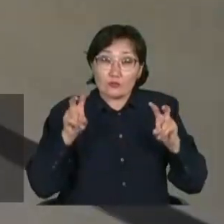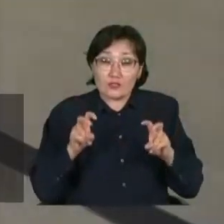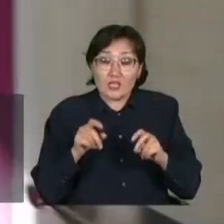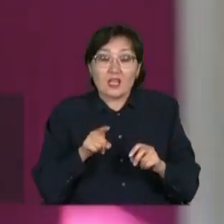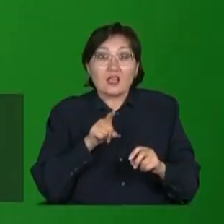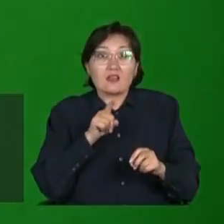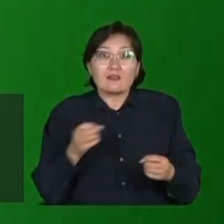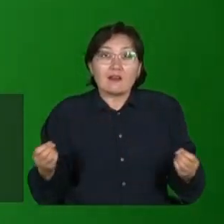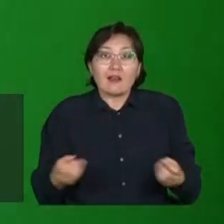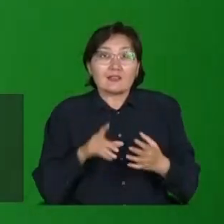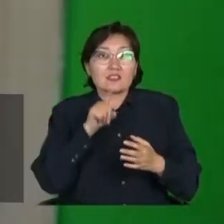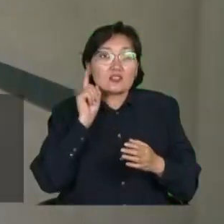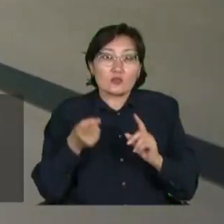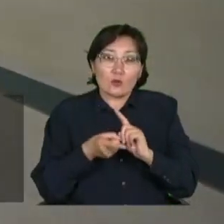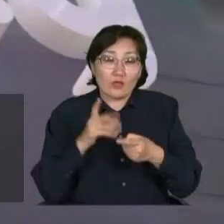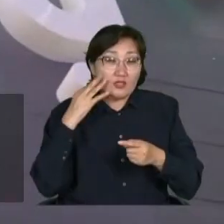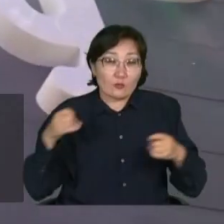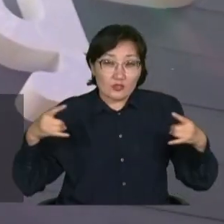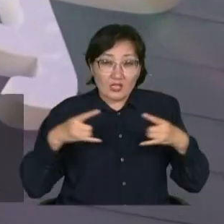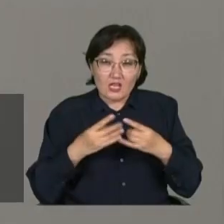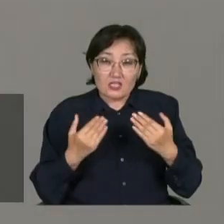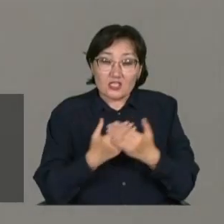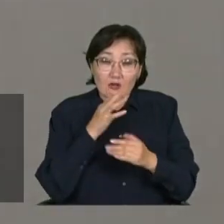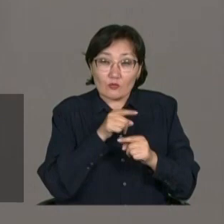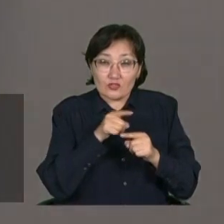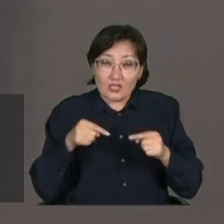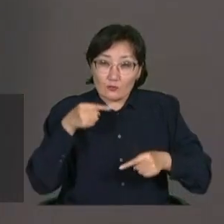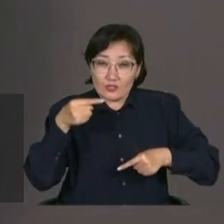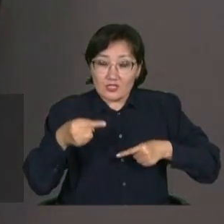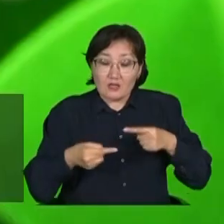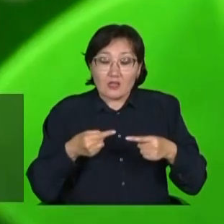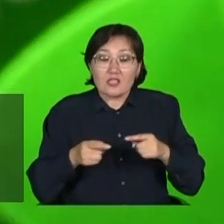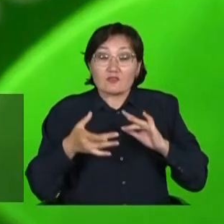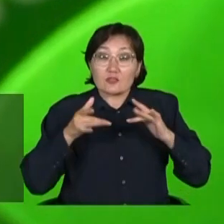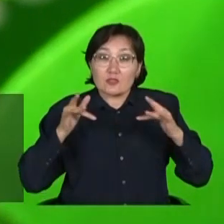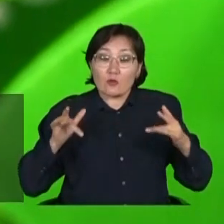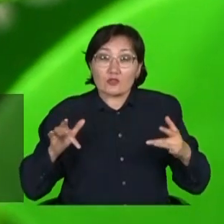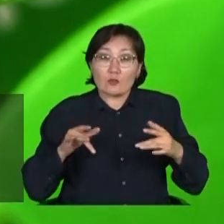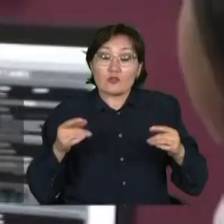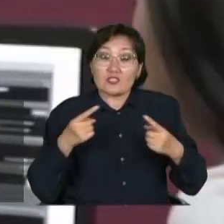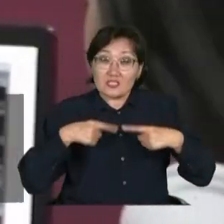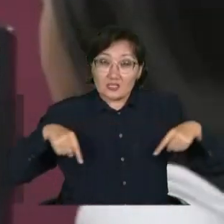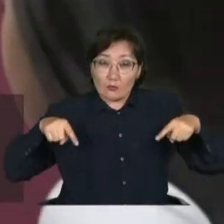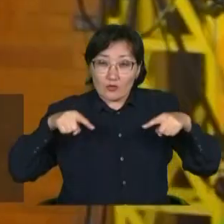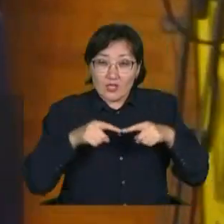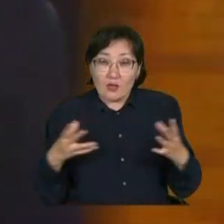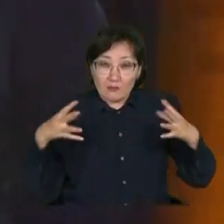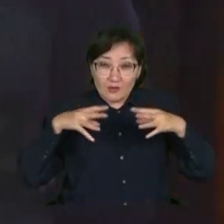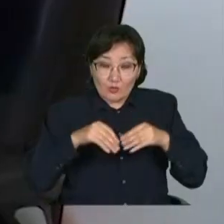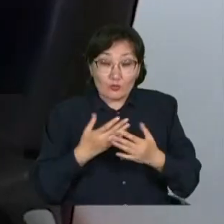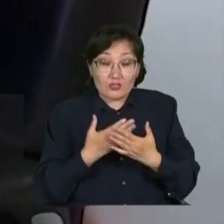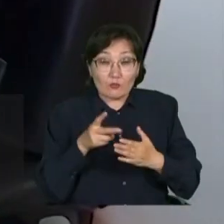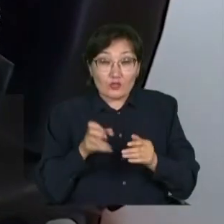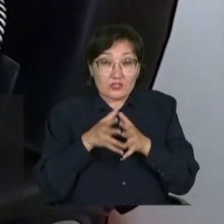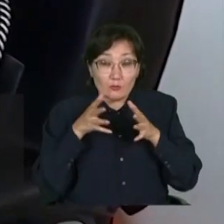жасыл түске өзгеруі Алматы арнасының жаңа кезеңін дәстүрлі эфирлік және цифрлық интернет ортаның синергиясын бейнеледі.